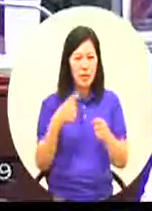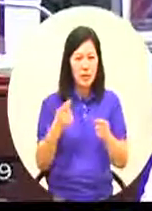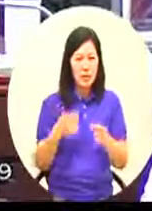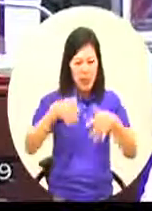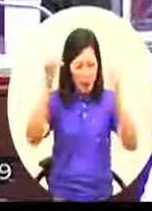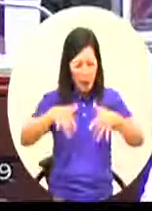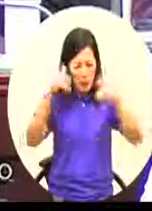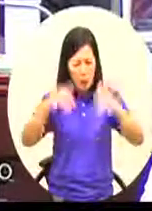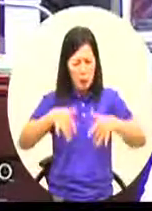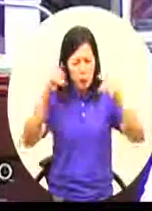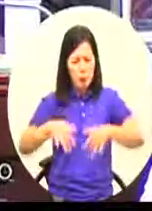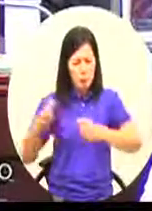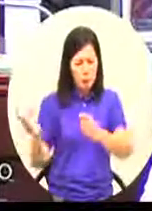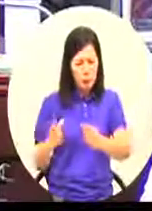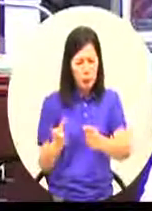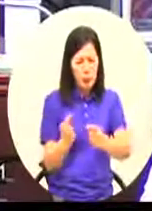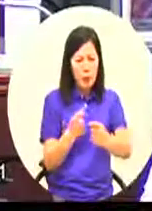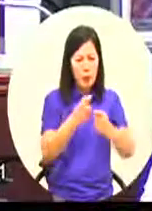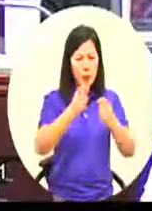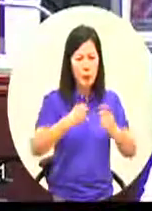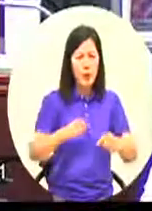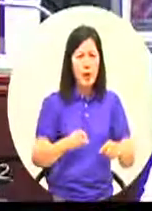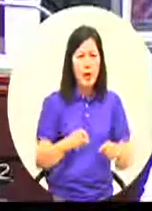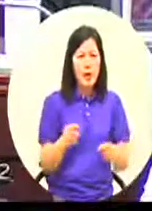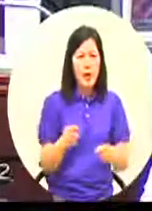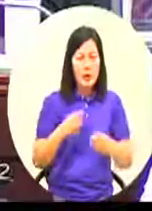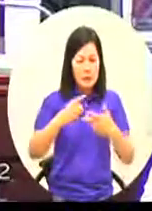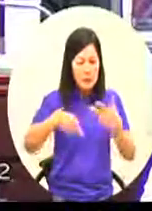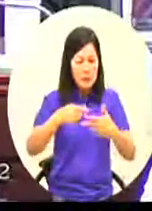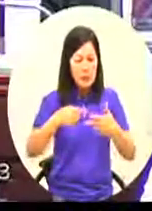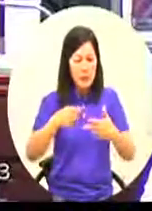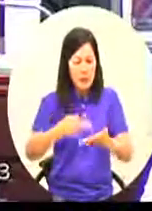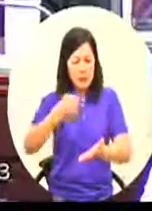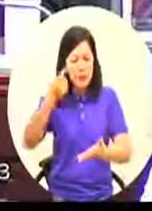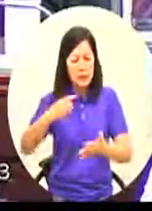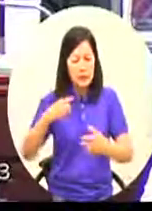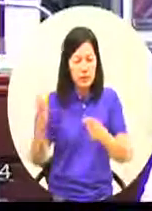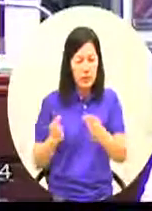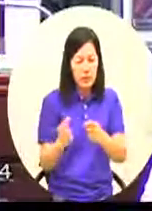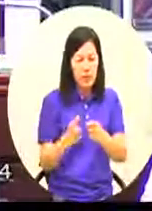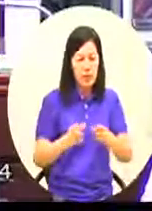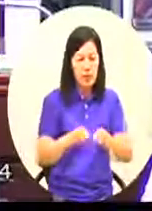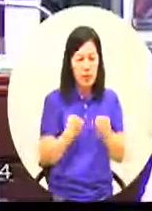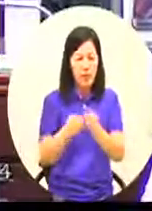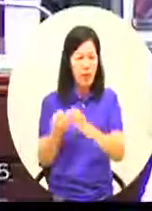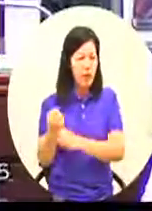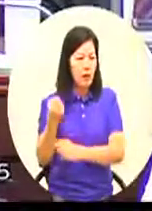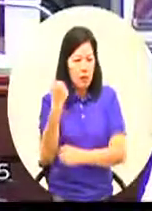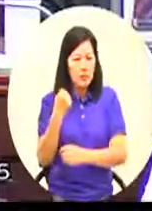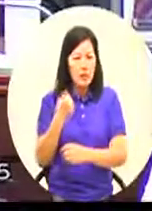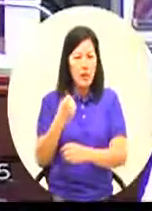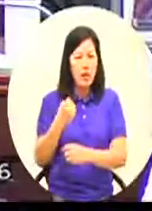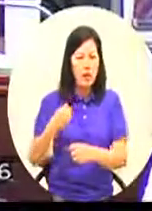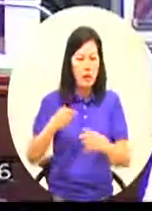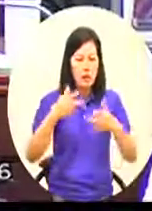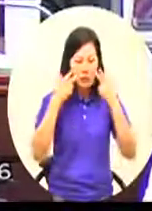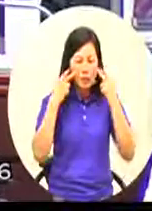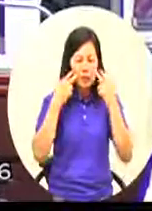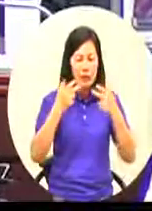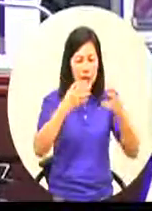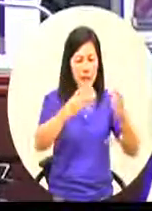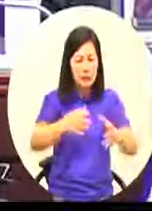大雨台风，几乎一个礼拜一次的台风，也形成给我们很多原乡的建